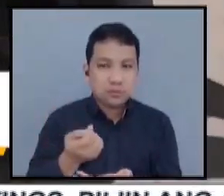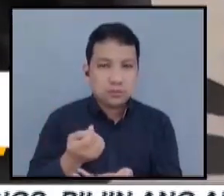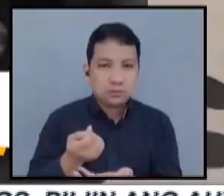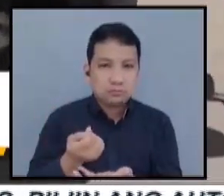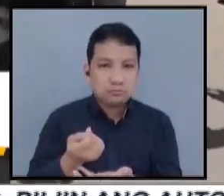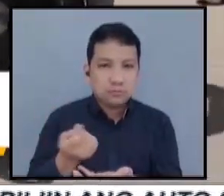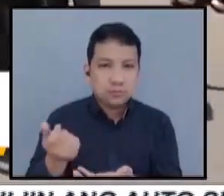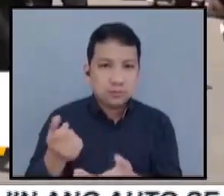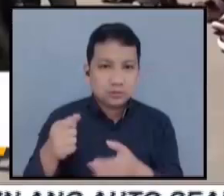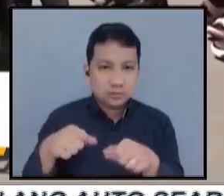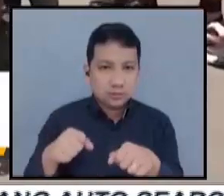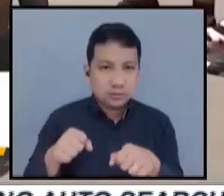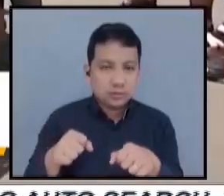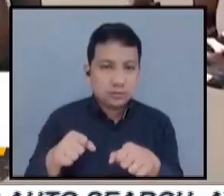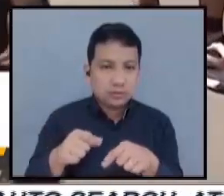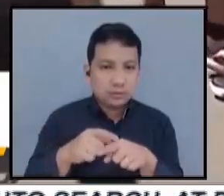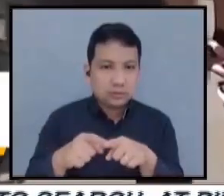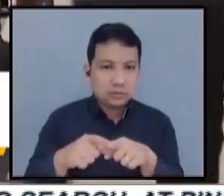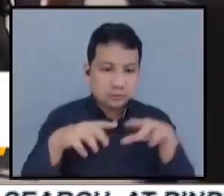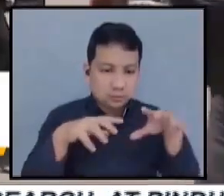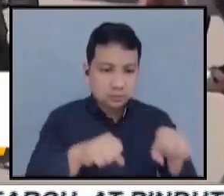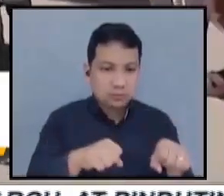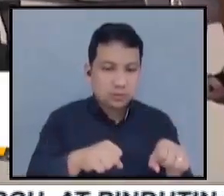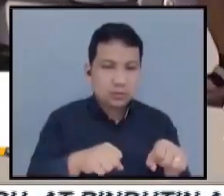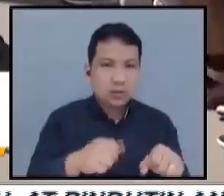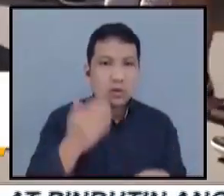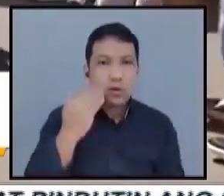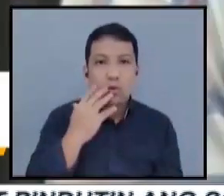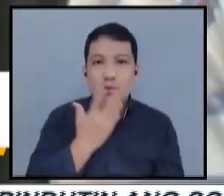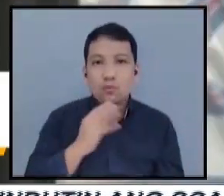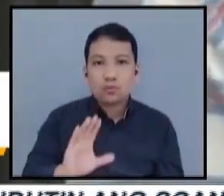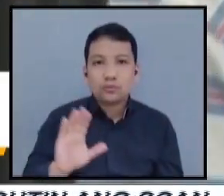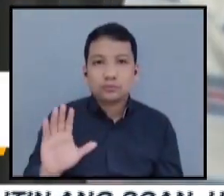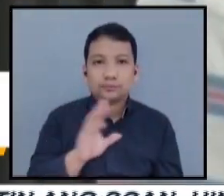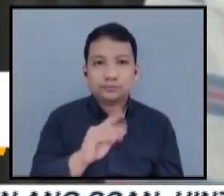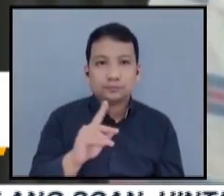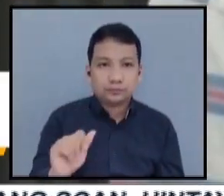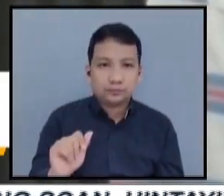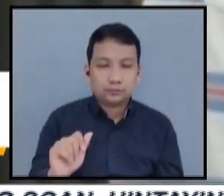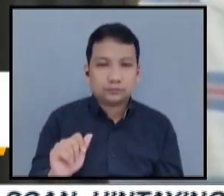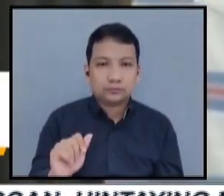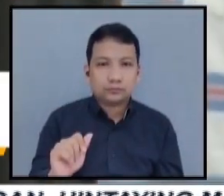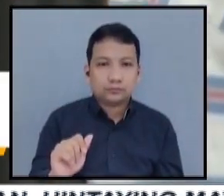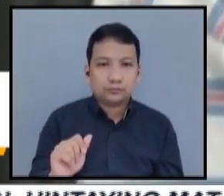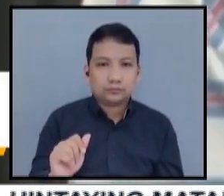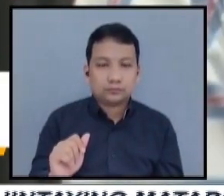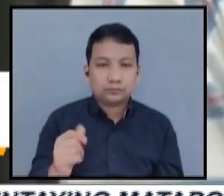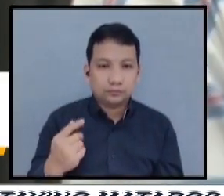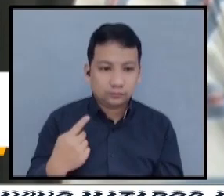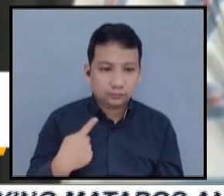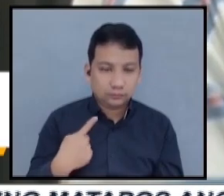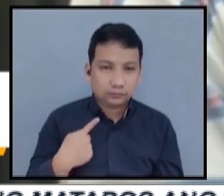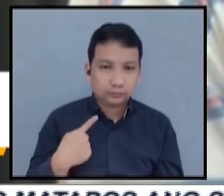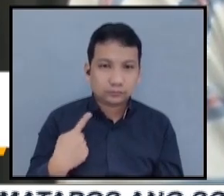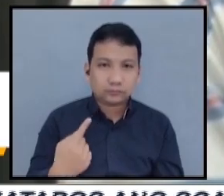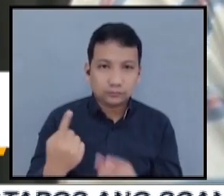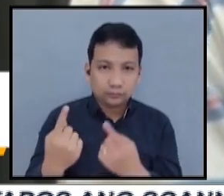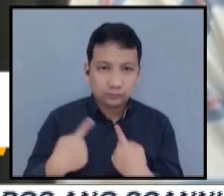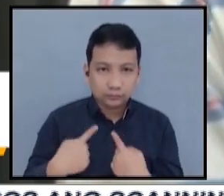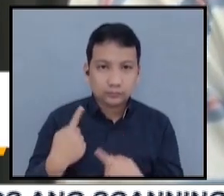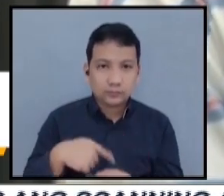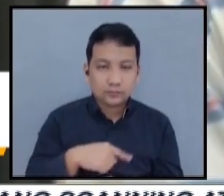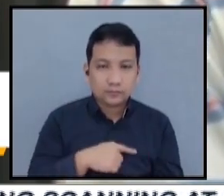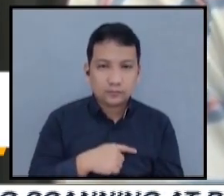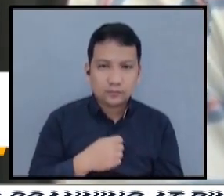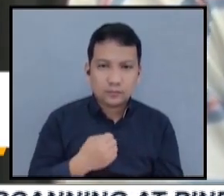at e-trikes na matitsyempuhan ng mga tauhan ng MMDA. Meron kaming ilang reports, mga